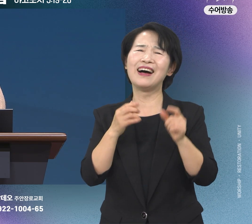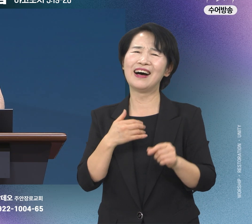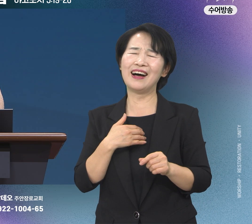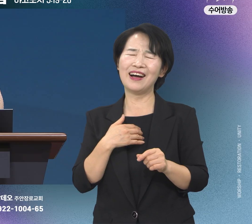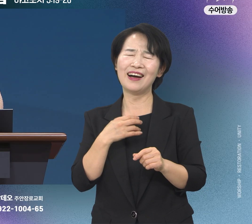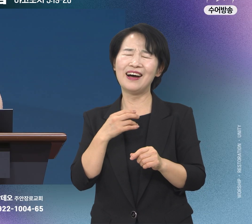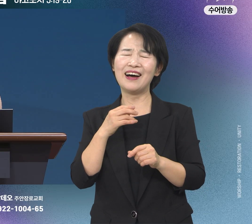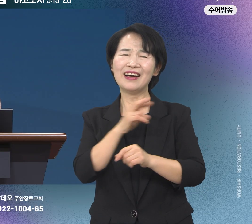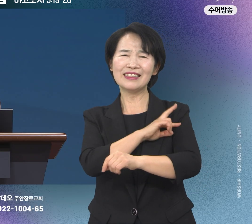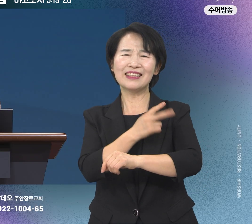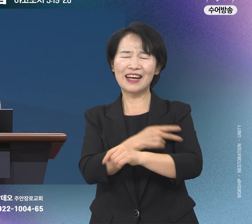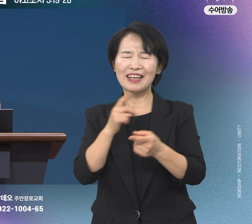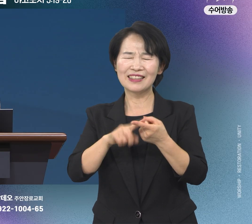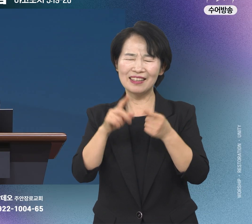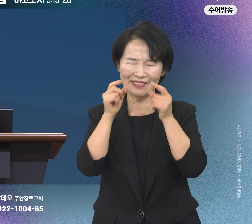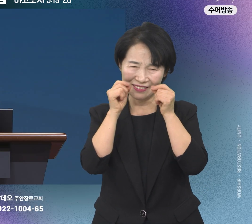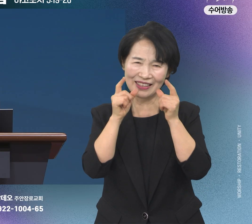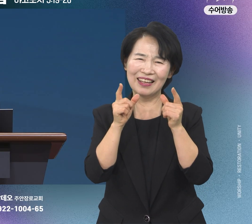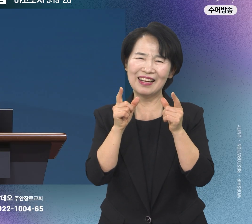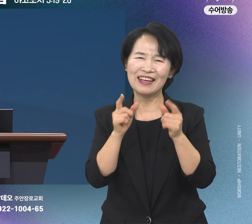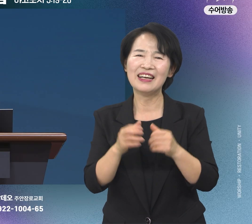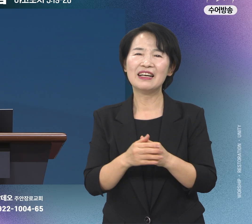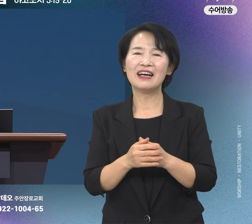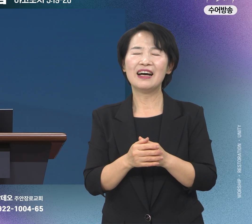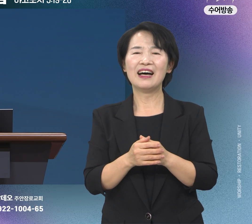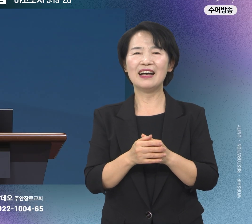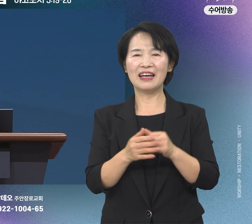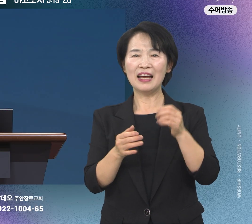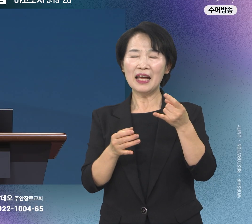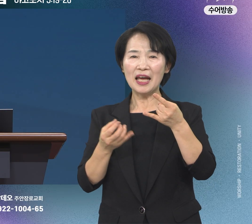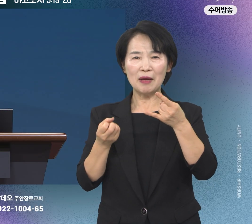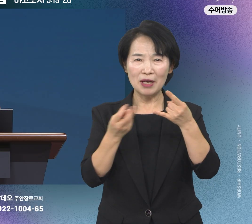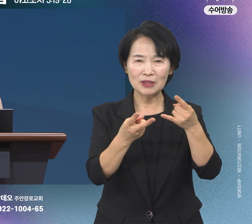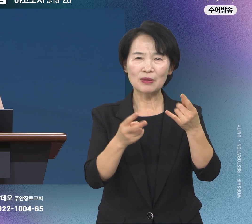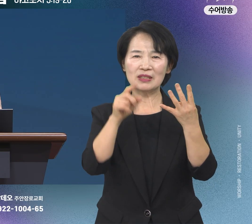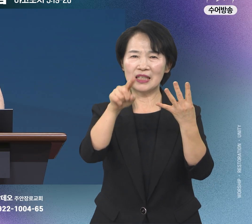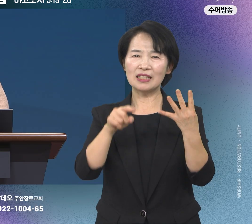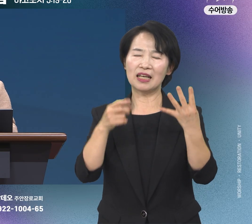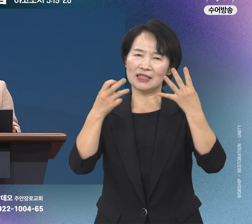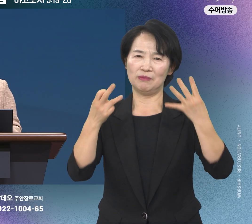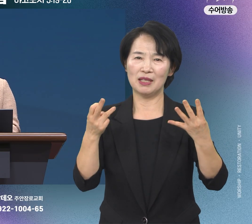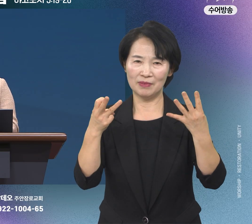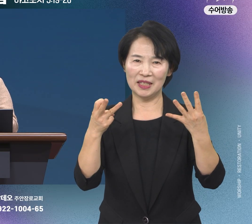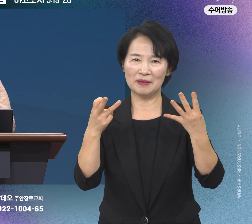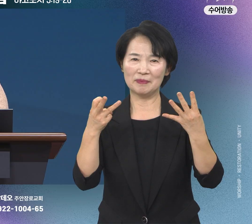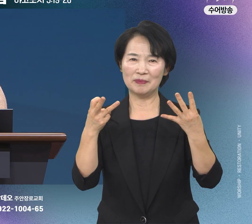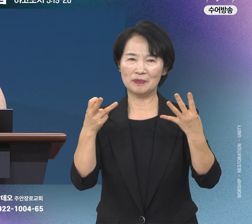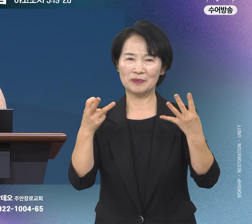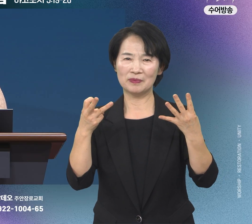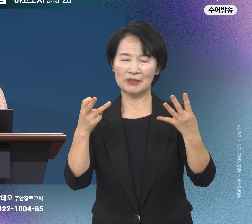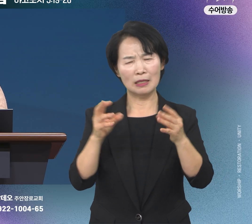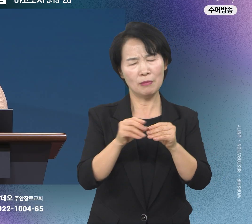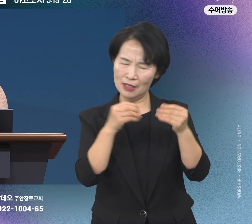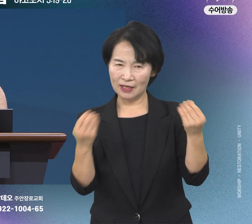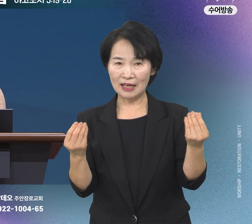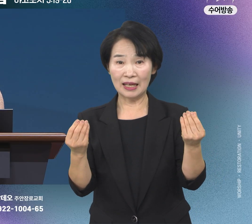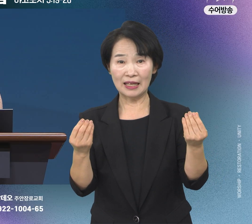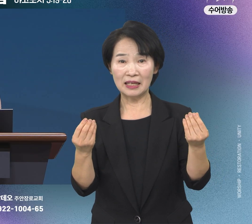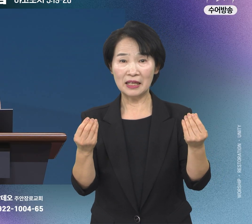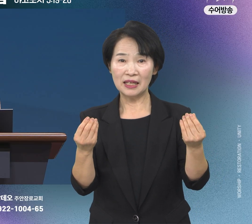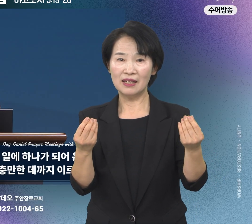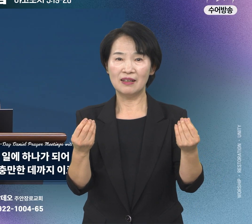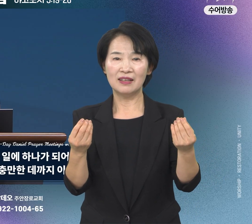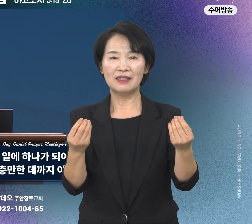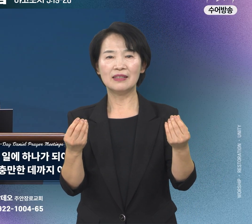거기서 최절정으로 꽂힌 게 에베소서 4장 13절을 또 펴보라고 합니다. 또 펴봤습니다. 에베소서 4장